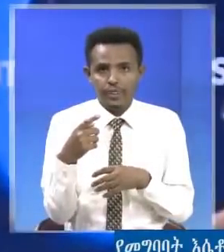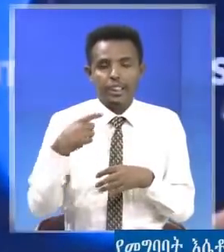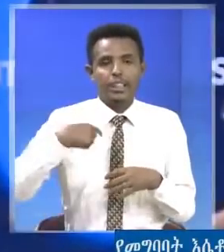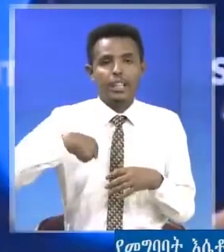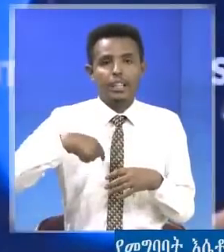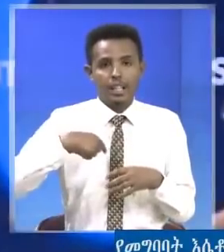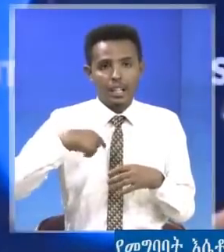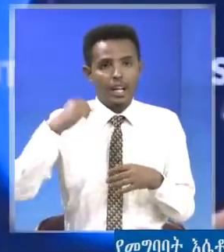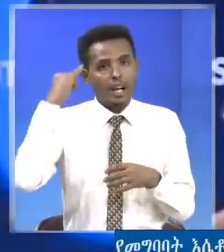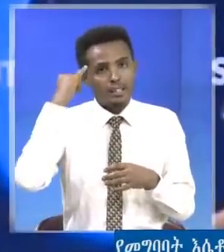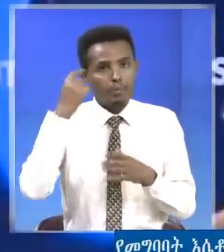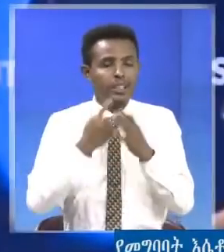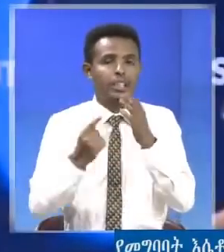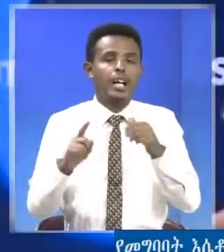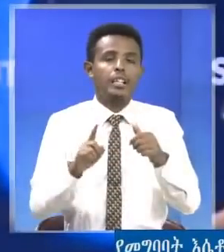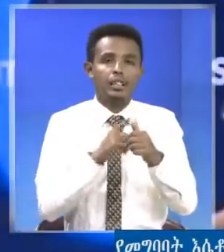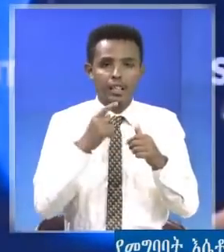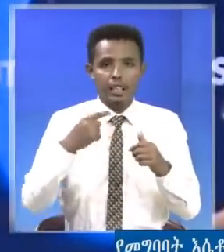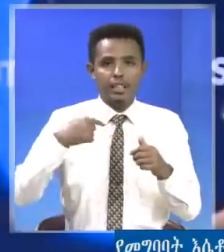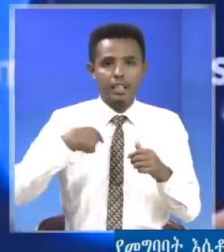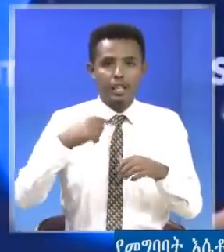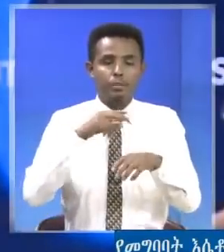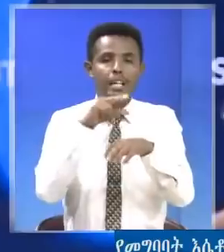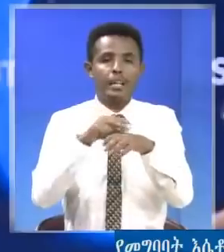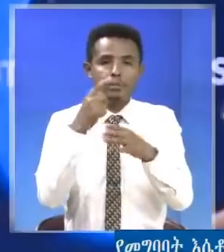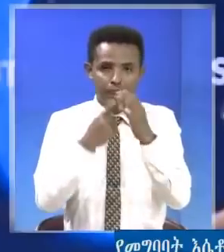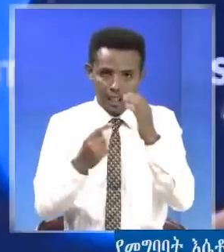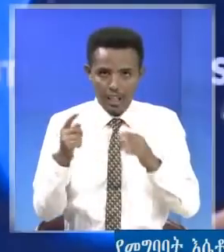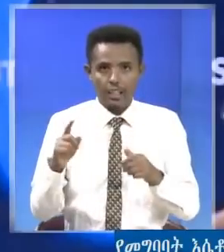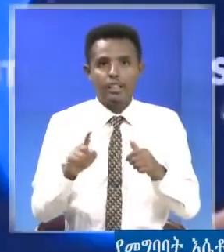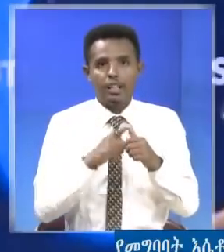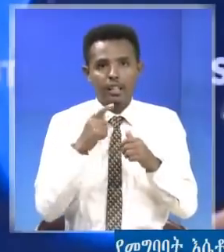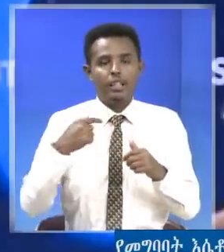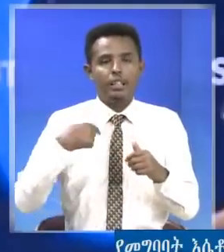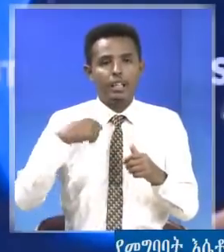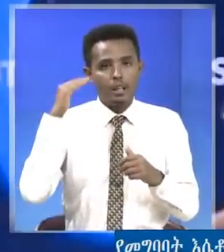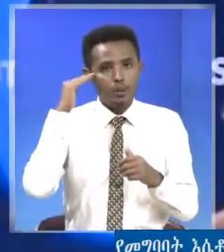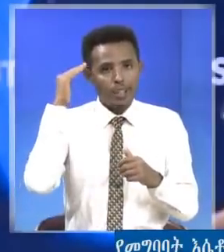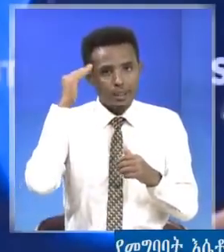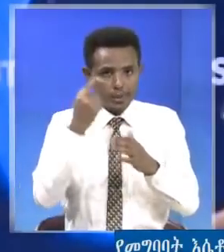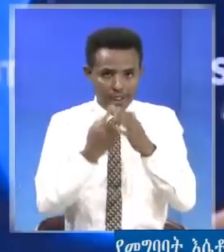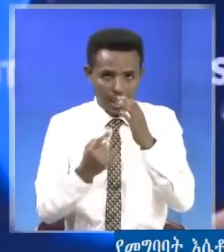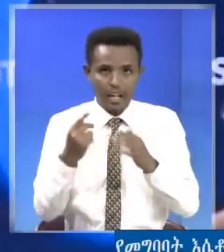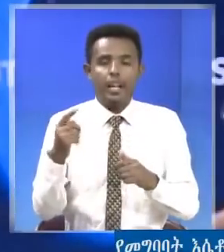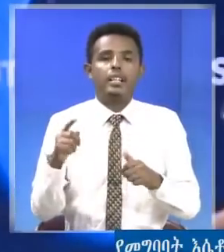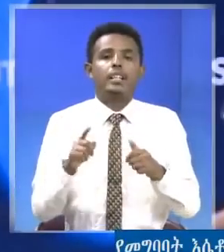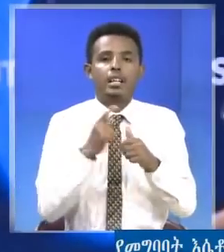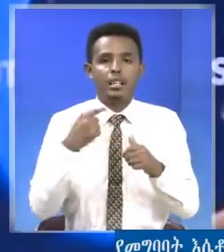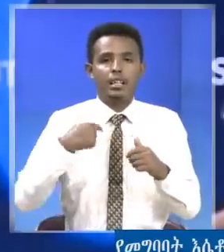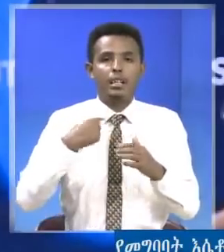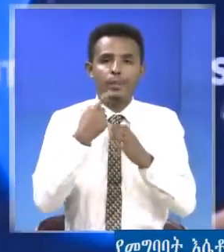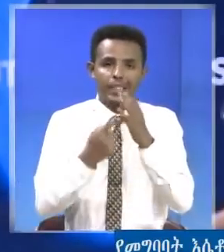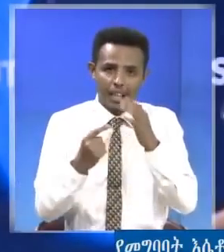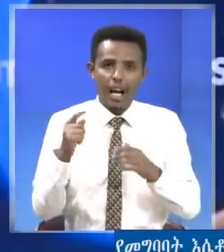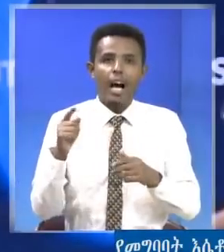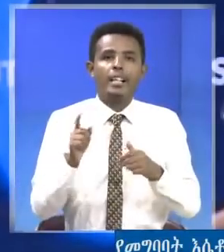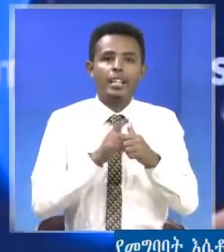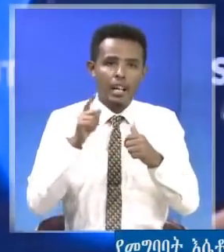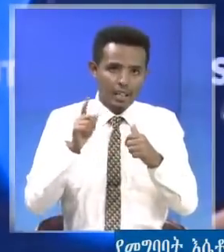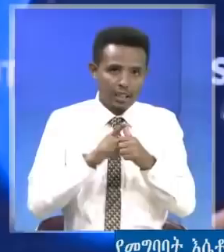አንደኛ፣ የኔ ብሔር ብቻ አንደኛ፣ የኔ ውቀት ብቻ አንደኛ፣ እኔ ብቻ አንደኛ የሚል ነው ሁሉም በቃ